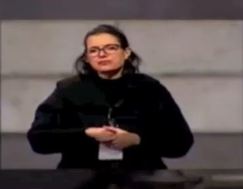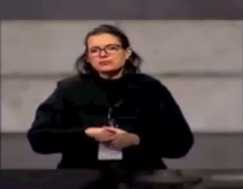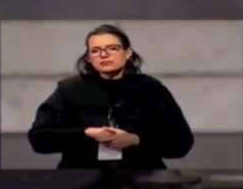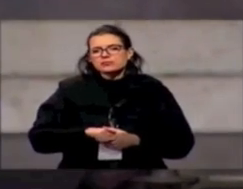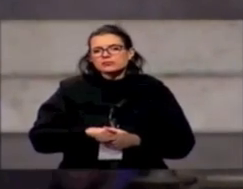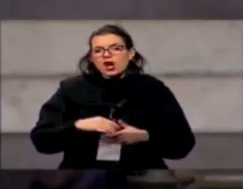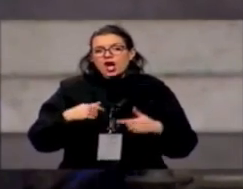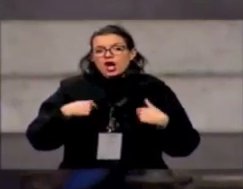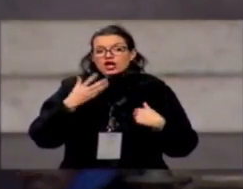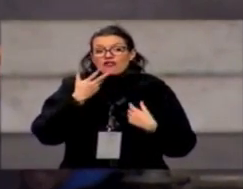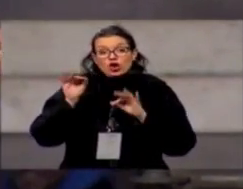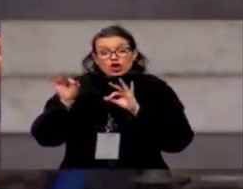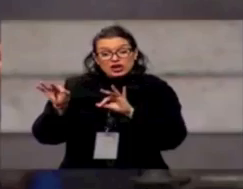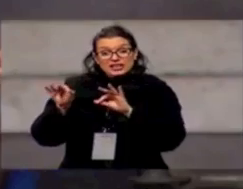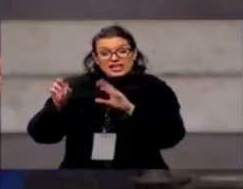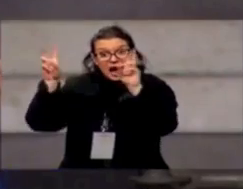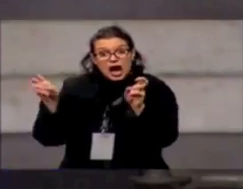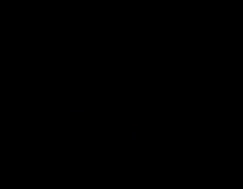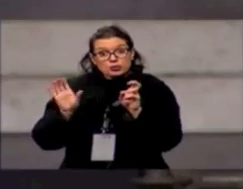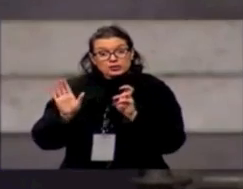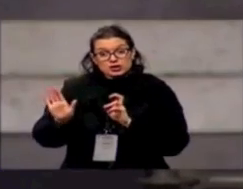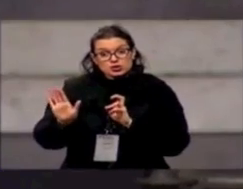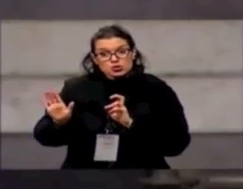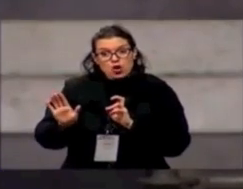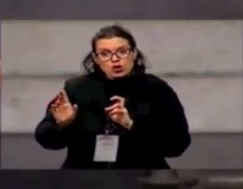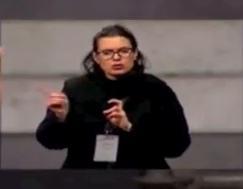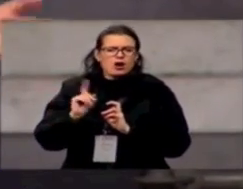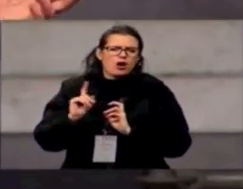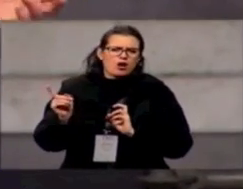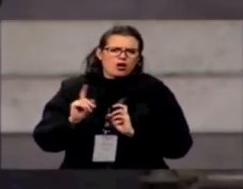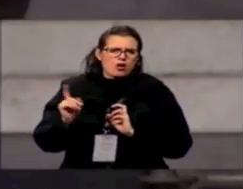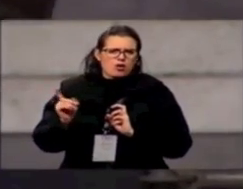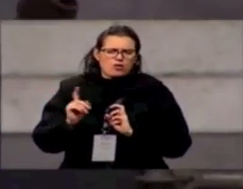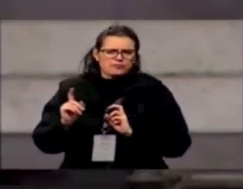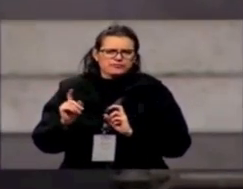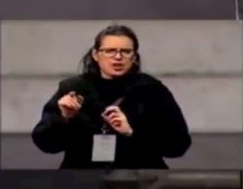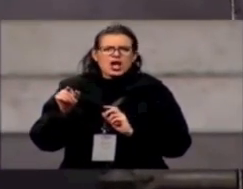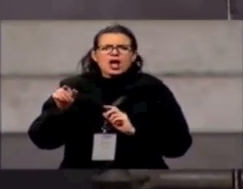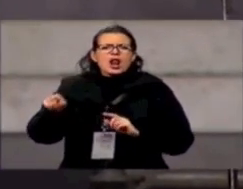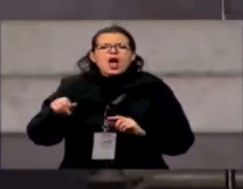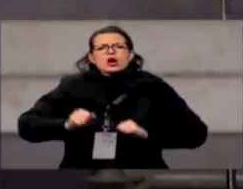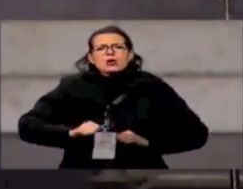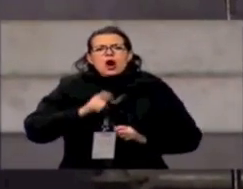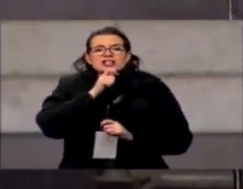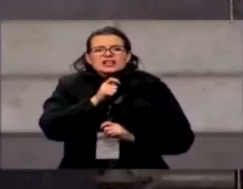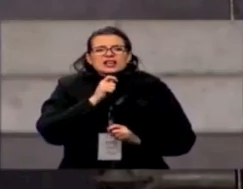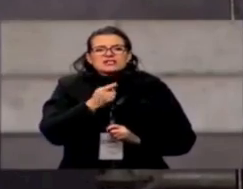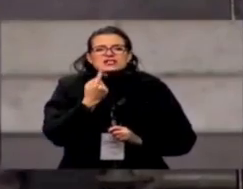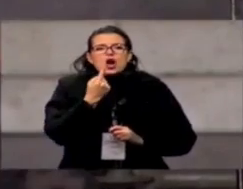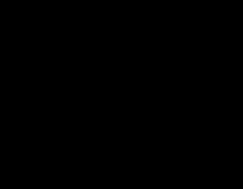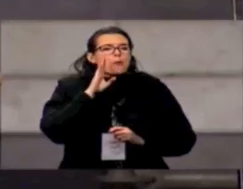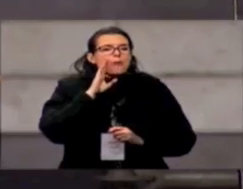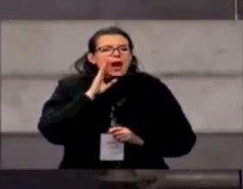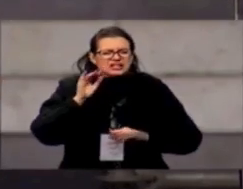mercificare se anziché intervistare un povero padre di famiglia disperato per qualsiasi motivo parlasse di